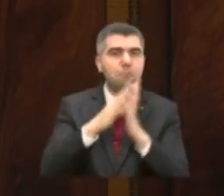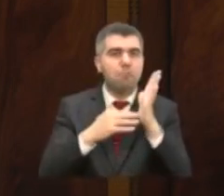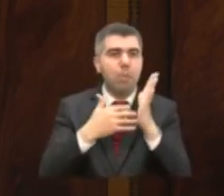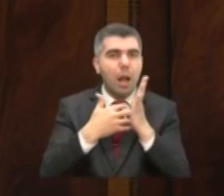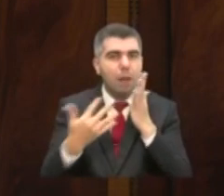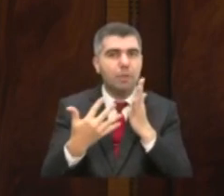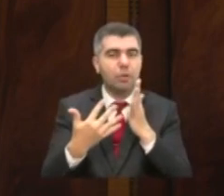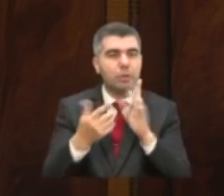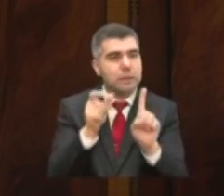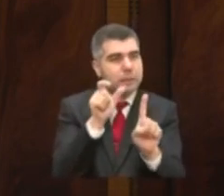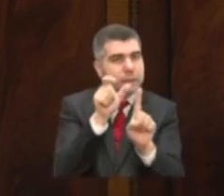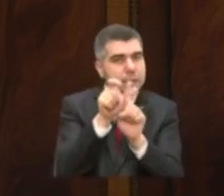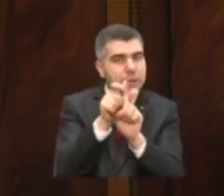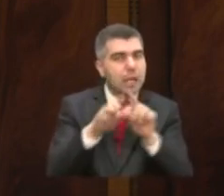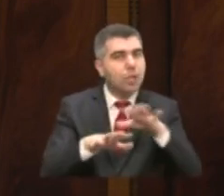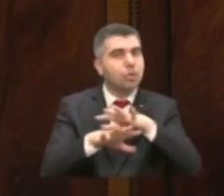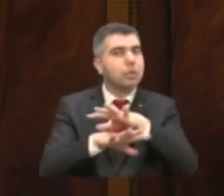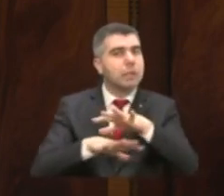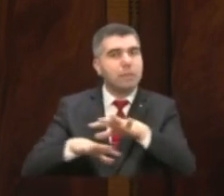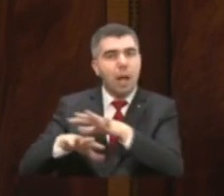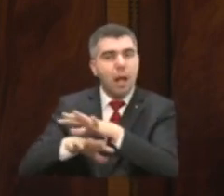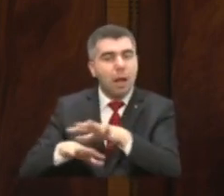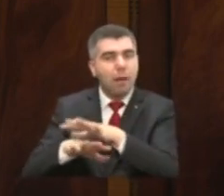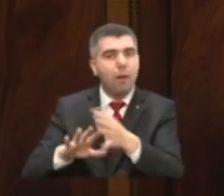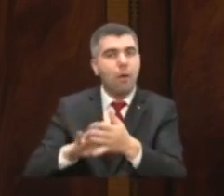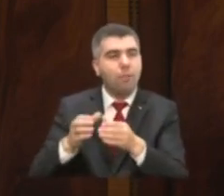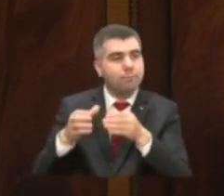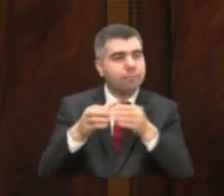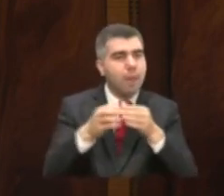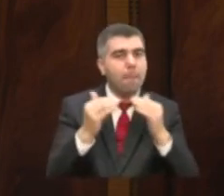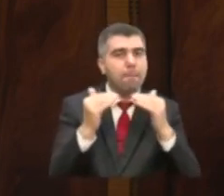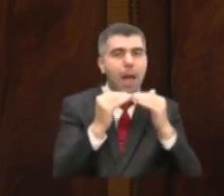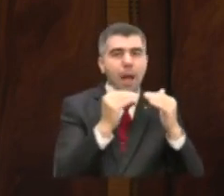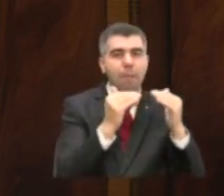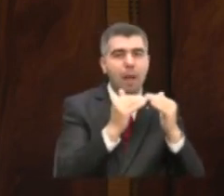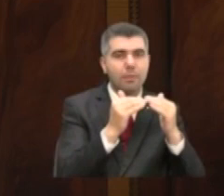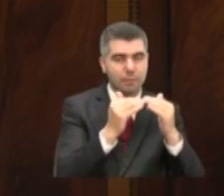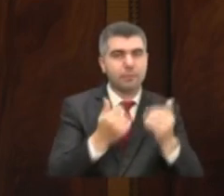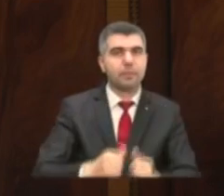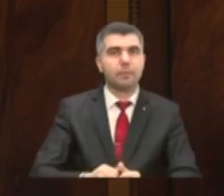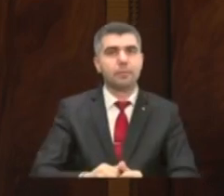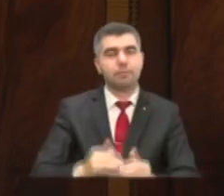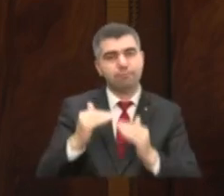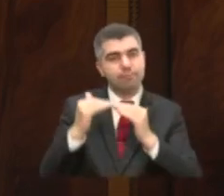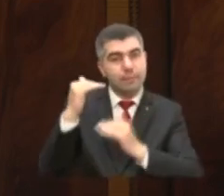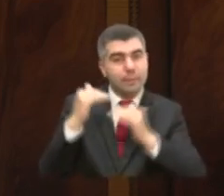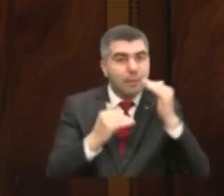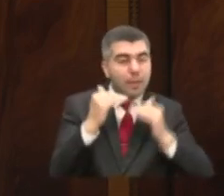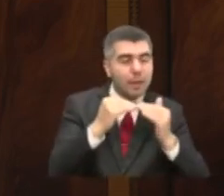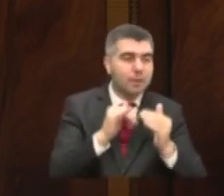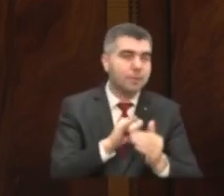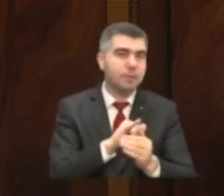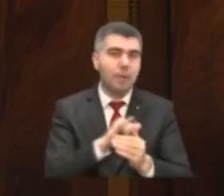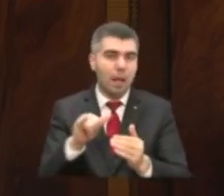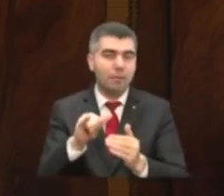الحكومة برامج الحماية الاجتماعية نحو التقائية فيما بينها. وقلنا في هذا المجال بأن هناك